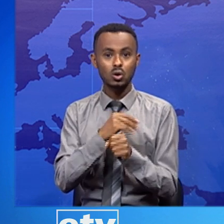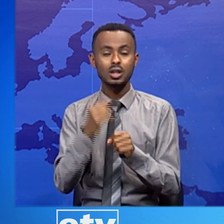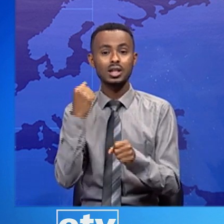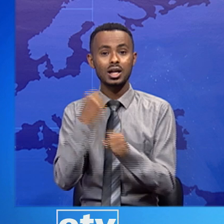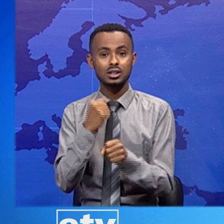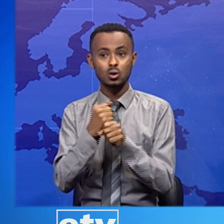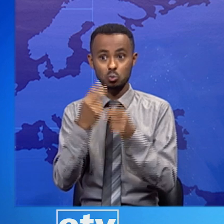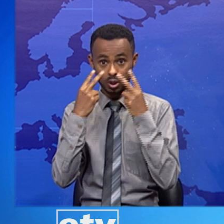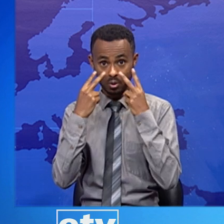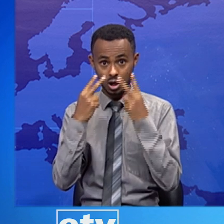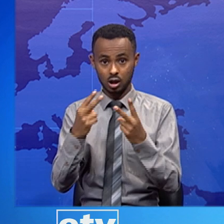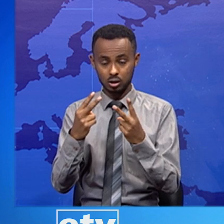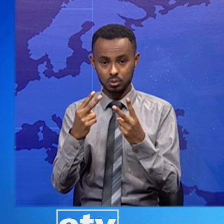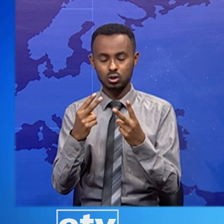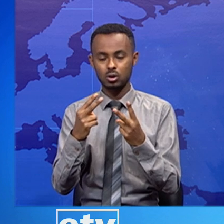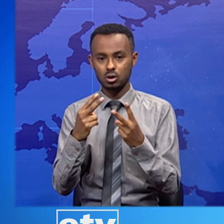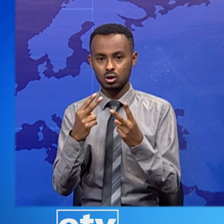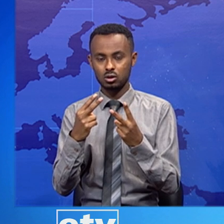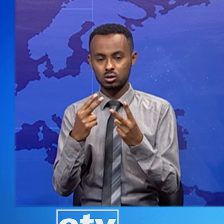ሲያሰሩ የምንመለከትበት